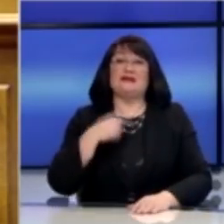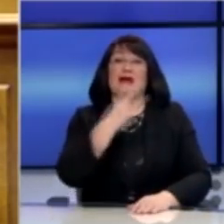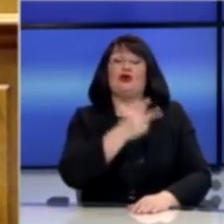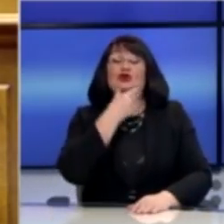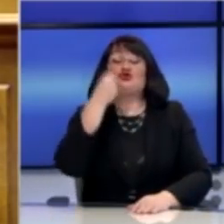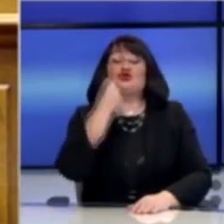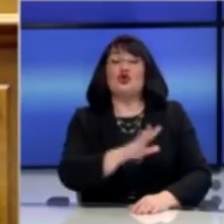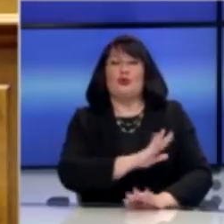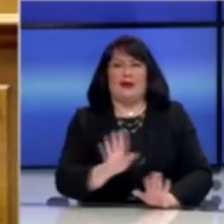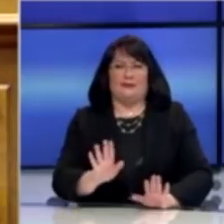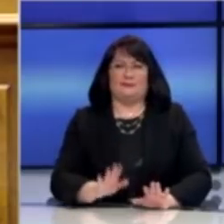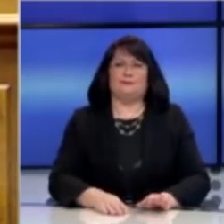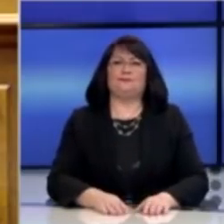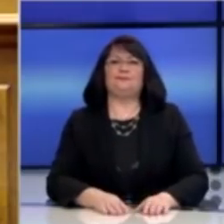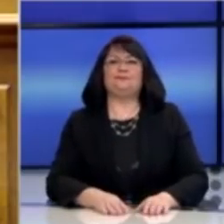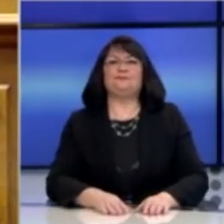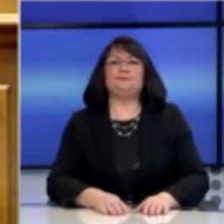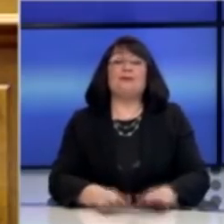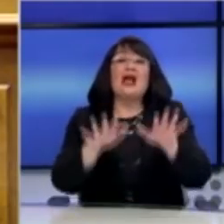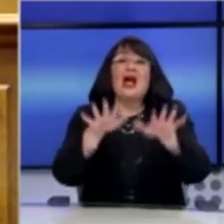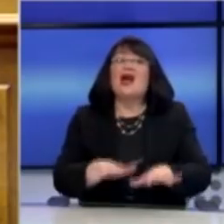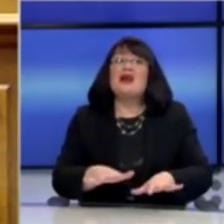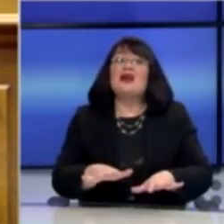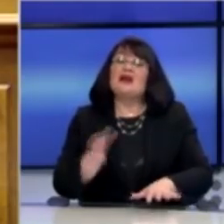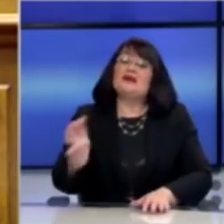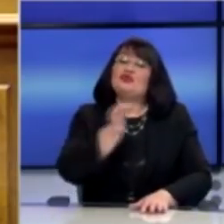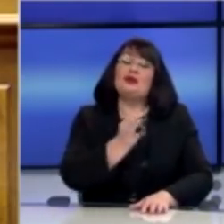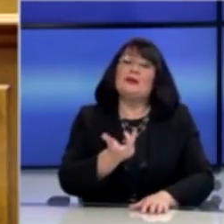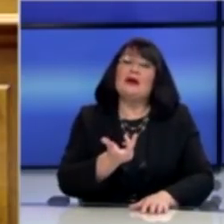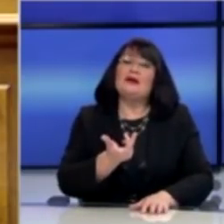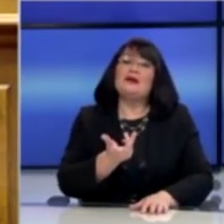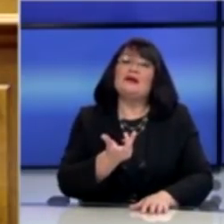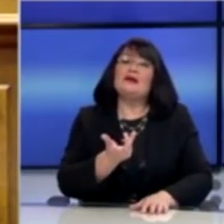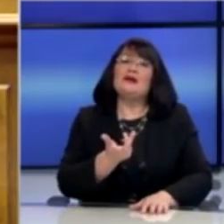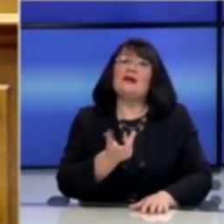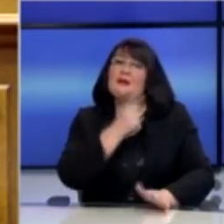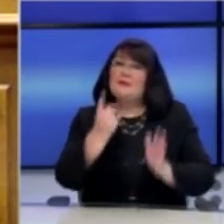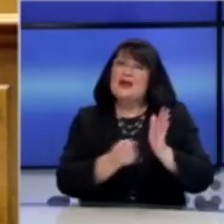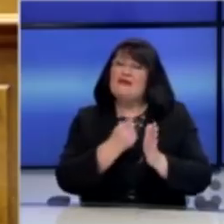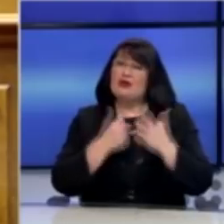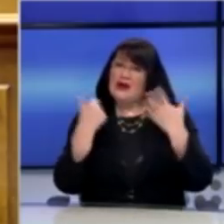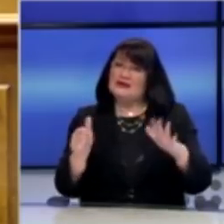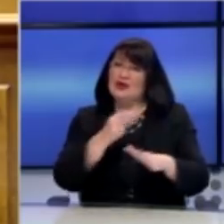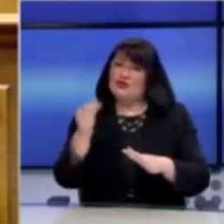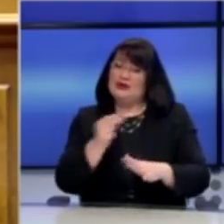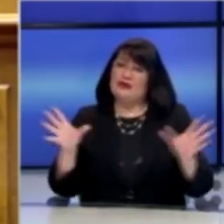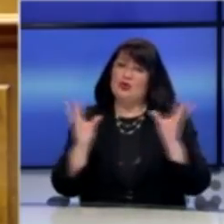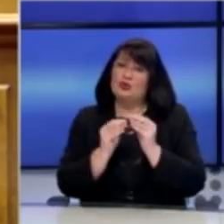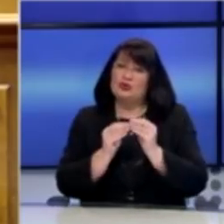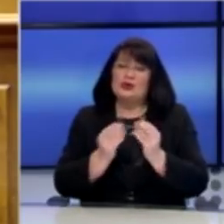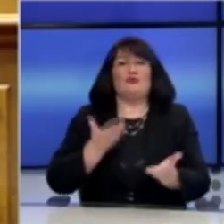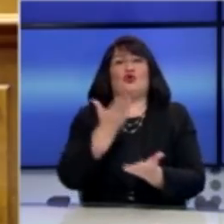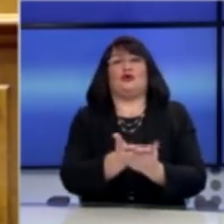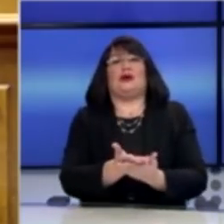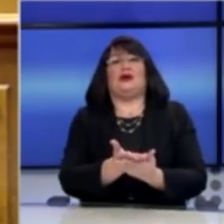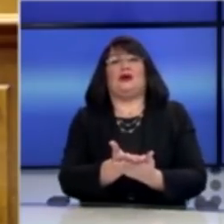ντροπή. Όσο για τους άνεργους, τι σας είπαμε? Ένα εφάπαξ επίδομα 600 ευρώ προτείναμε